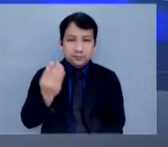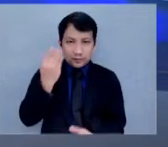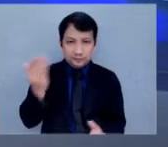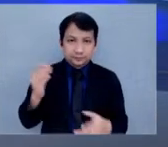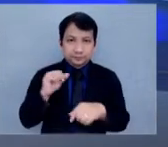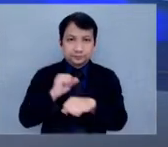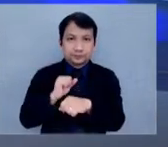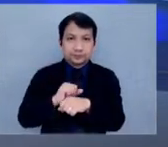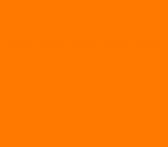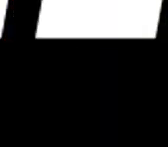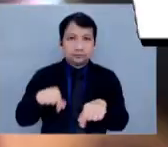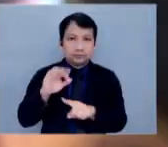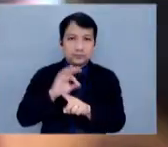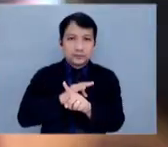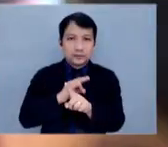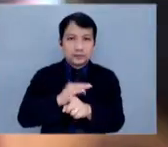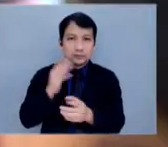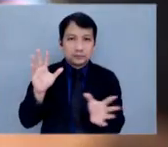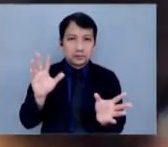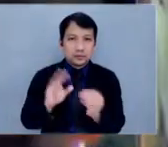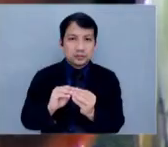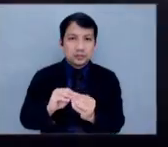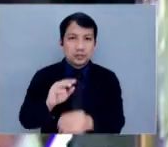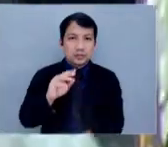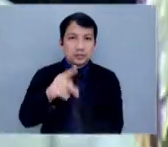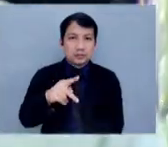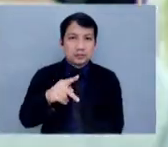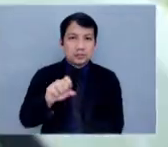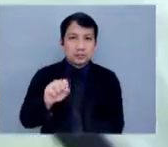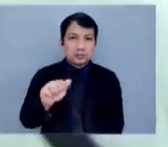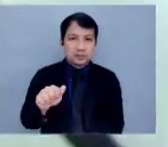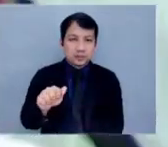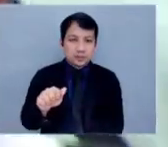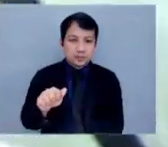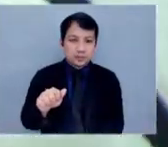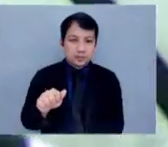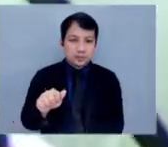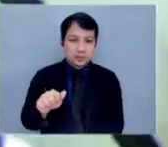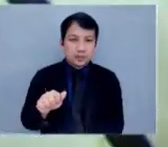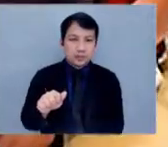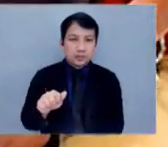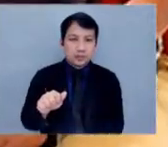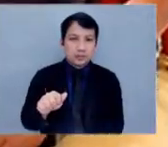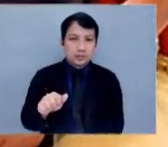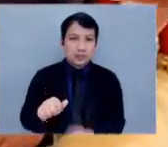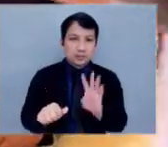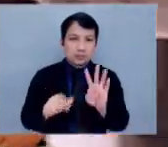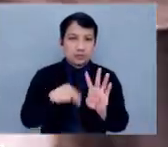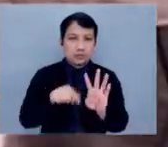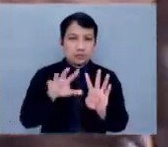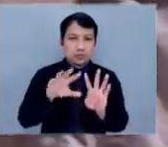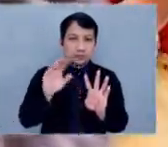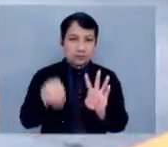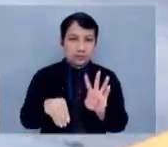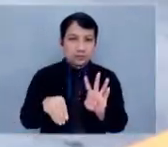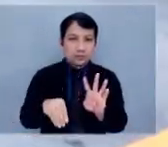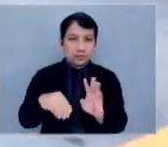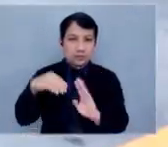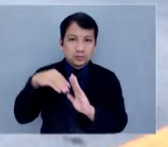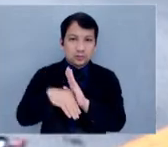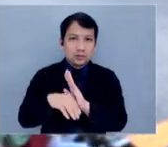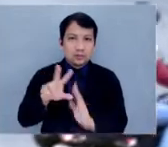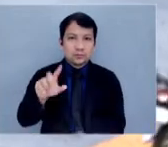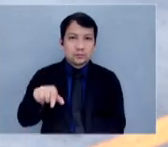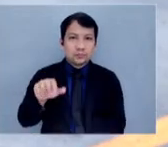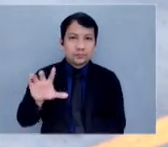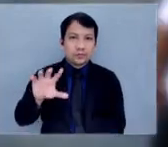nitong Pebrero sa datos ng Philippine Statistics Authority o PSA. Mula sa 4.5% ay nasa